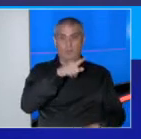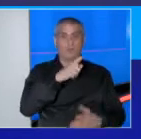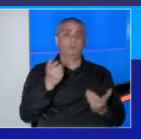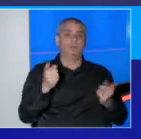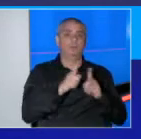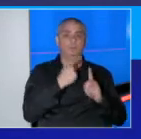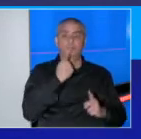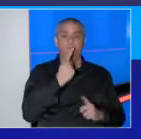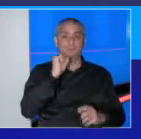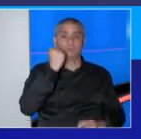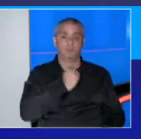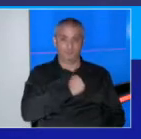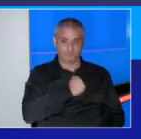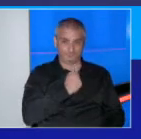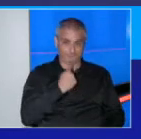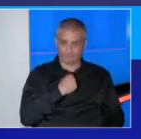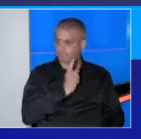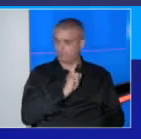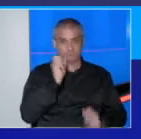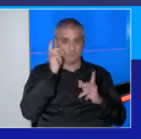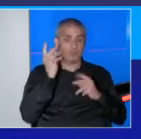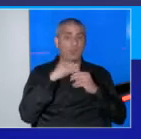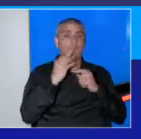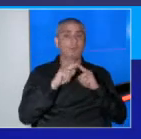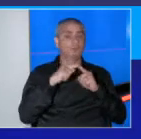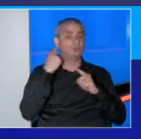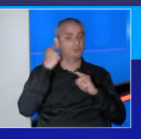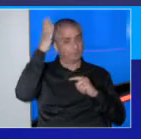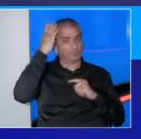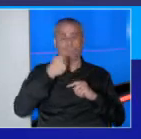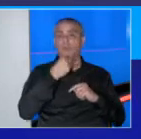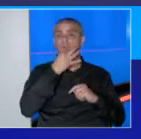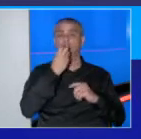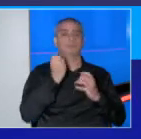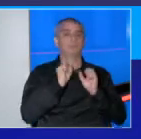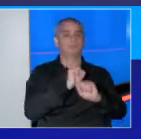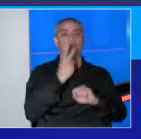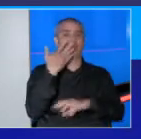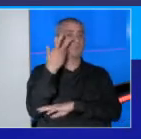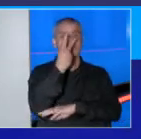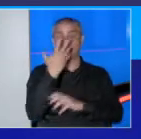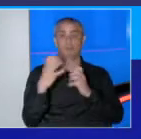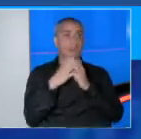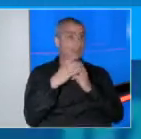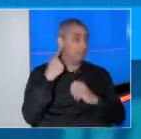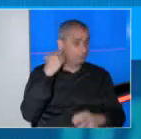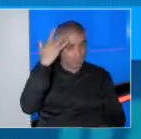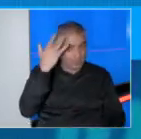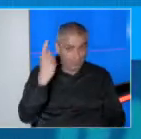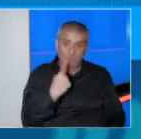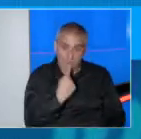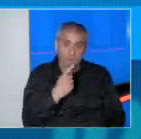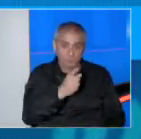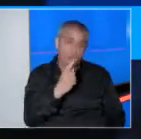איך אמר לי אחד בציונות הדתית היום? אמר לי, אנחנו לא מתפלא עוד כמה חודשים נשמע את בנט מצהיר בעד שתי מדינות לשני עמים. נשמע דמיוני, אבל זה מה שהם